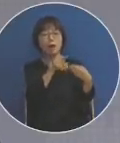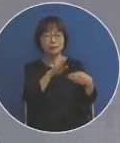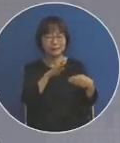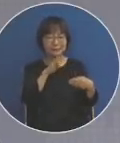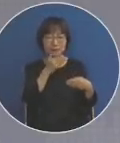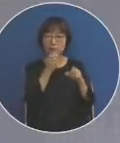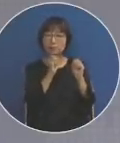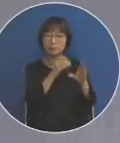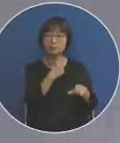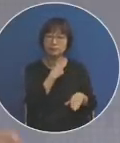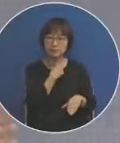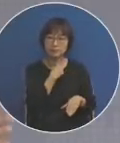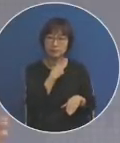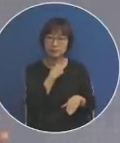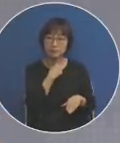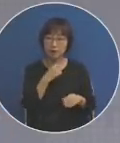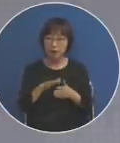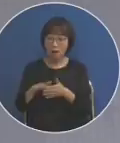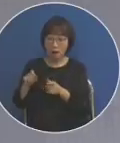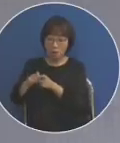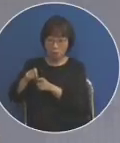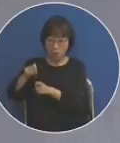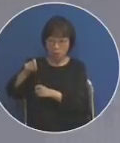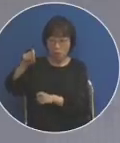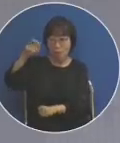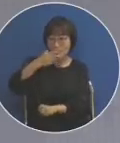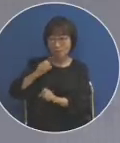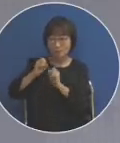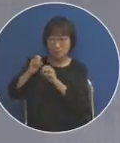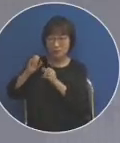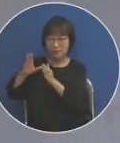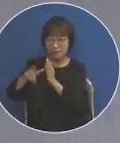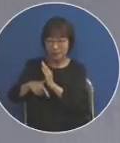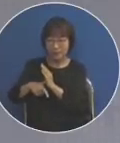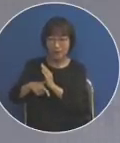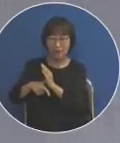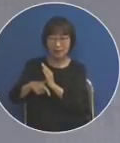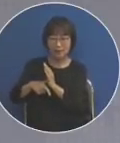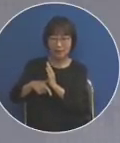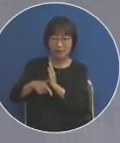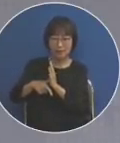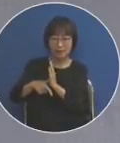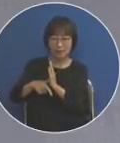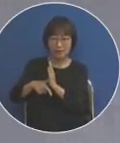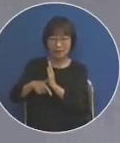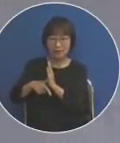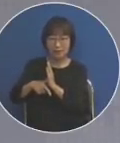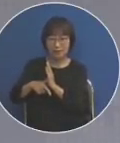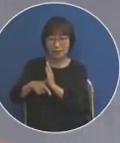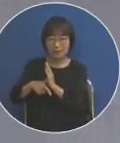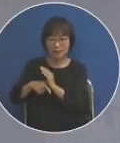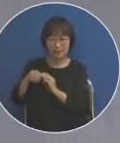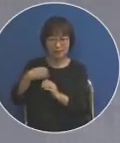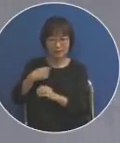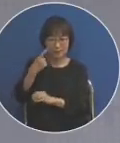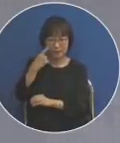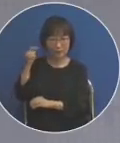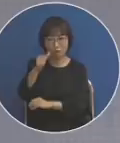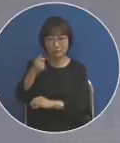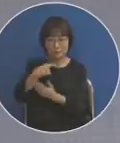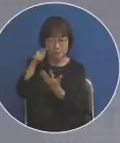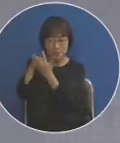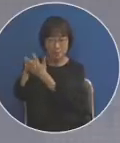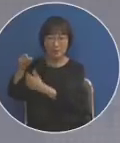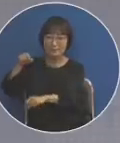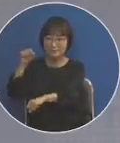못 봤어요. I've never seen people like that. 나 수십 년 저도 아무 특기는 없지만 눈치 빠른 건 특기거든요. You know, I don't really